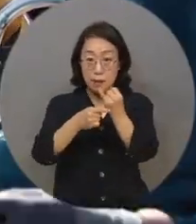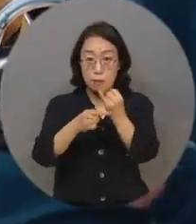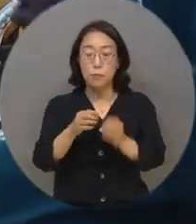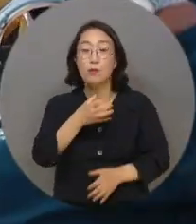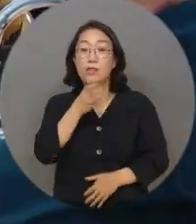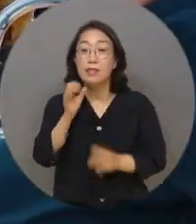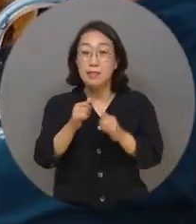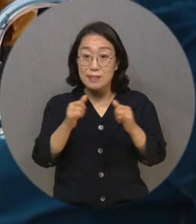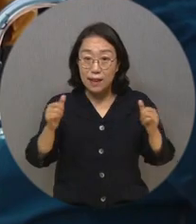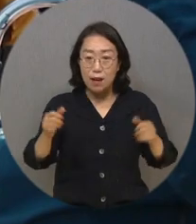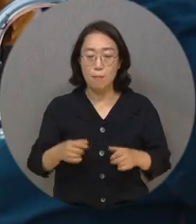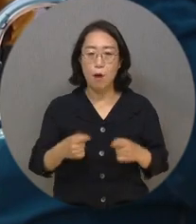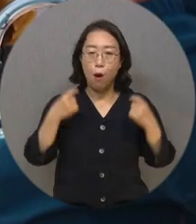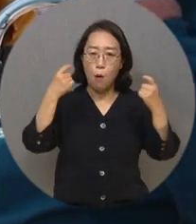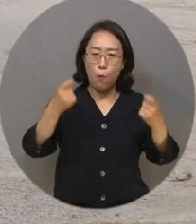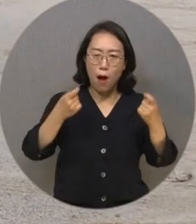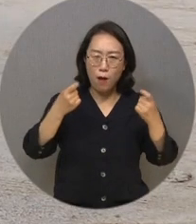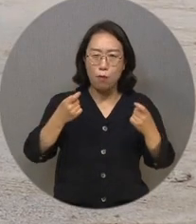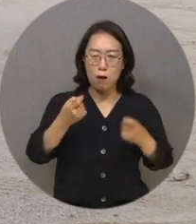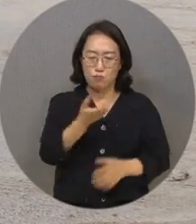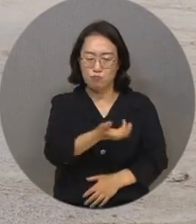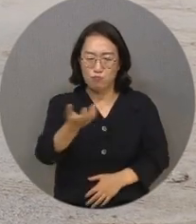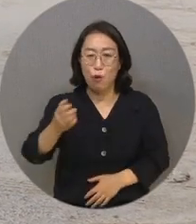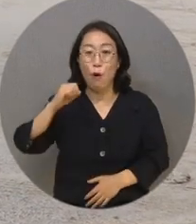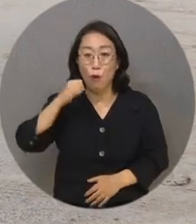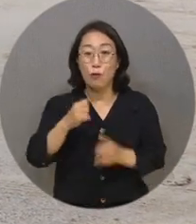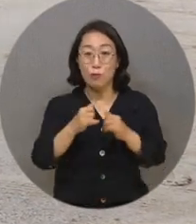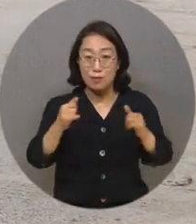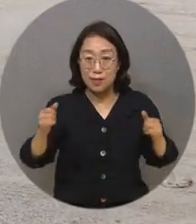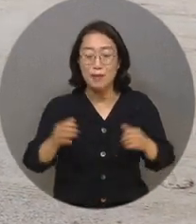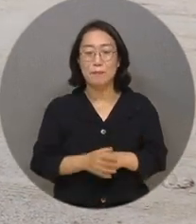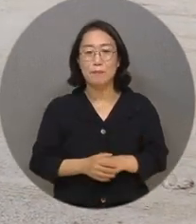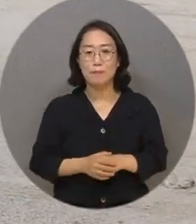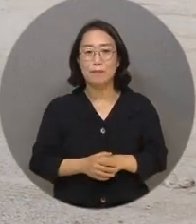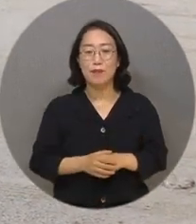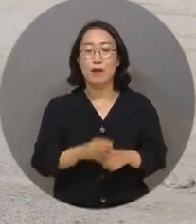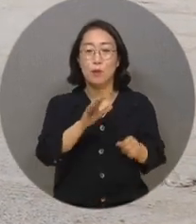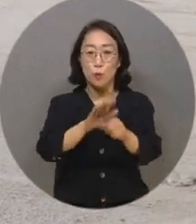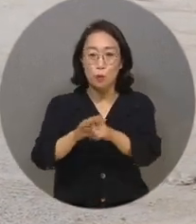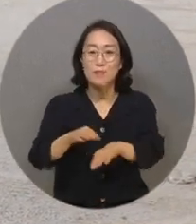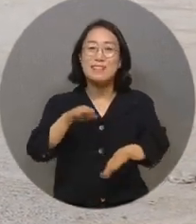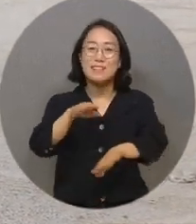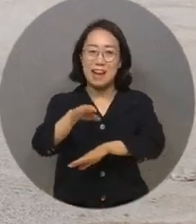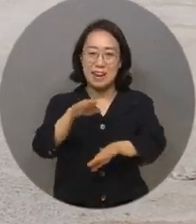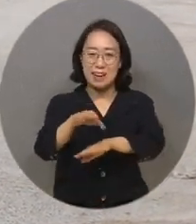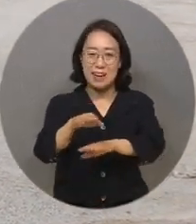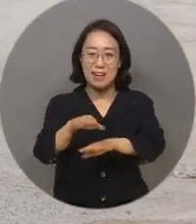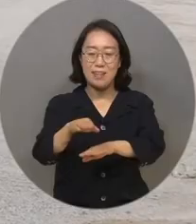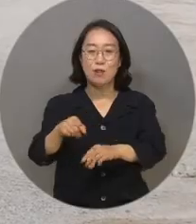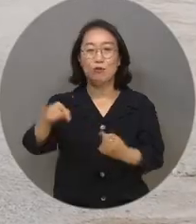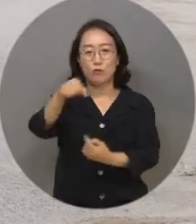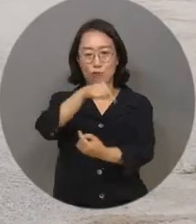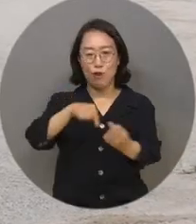등 관광약자를 대상으로 순천여행 관광약자 이동 차량을 운영합니다.